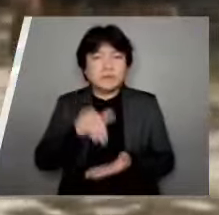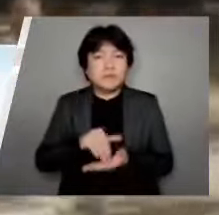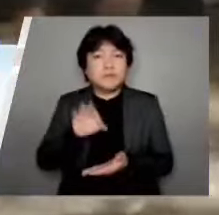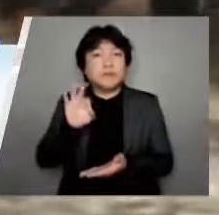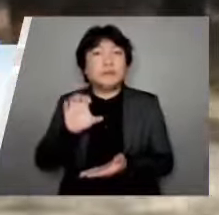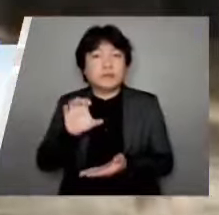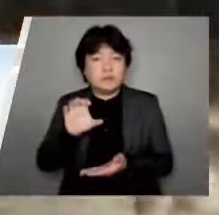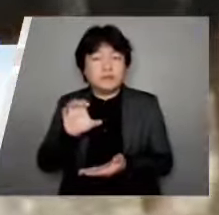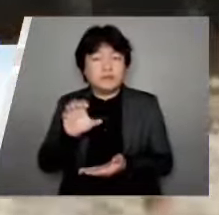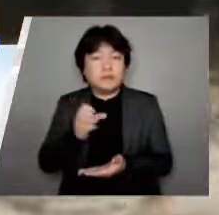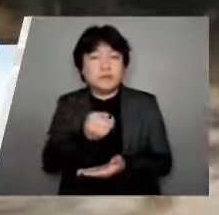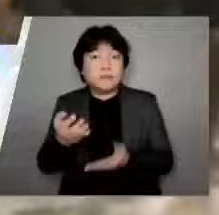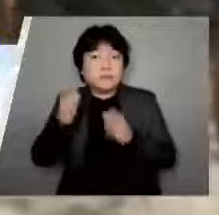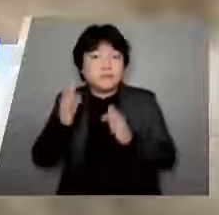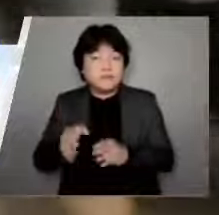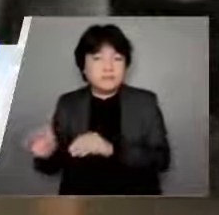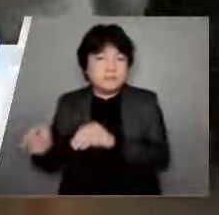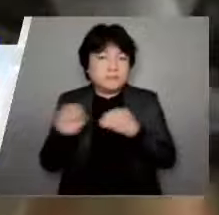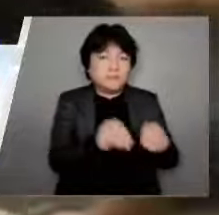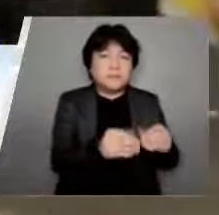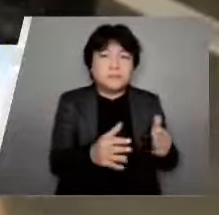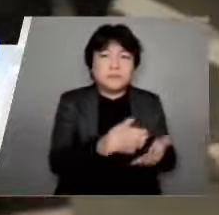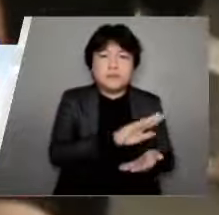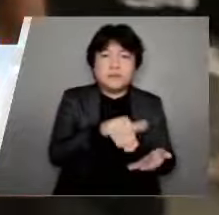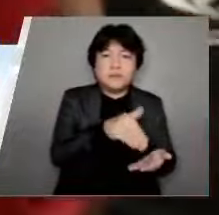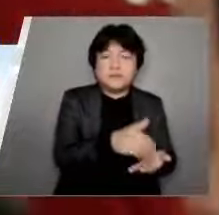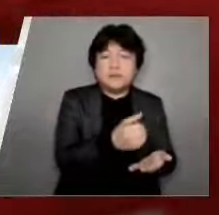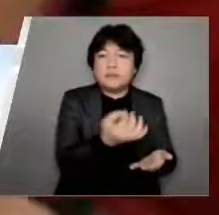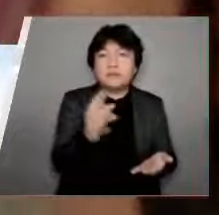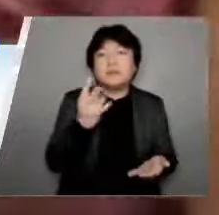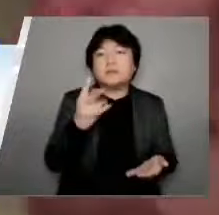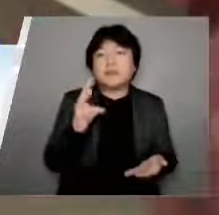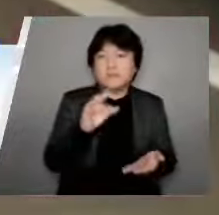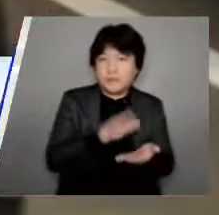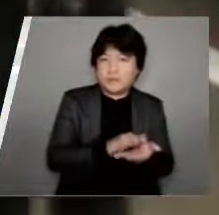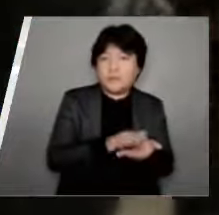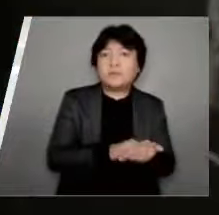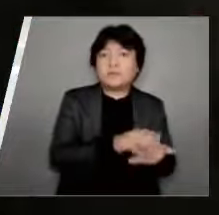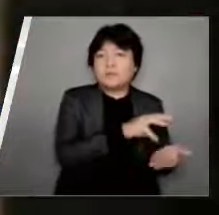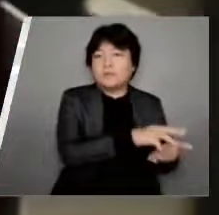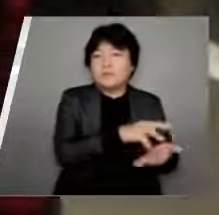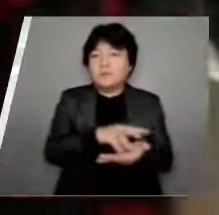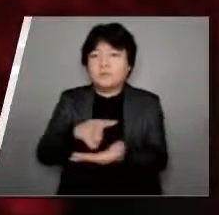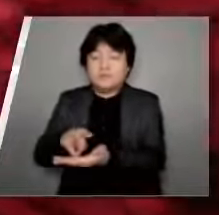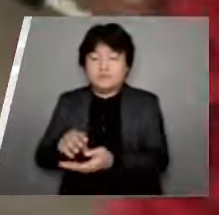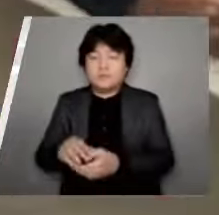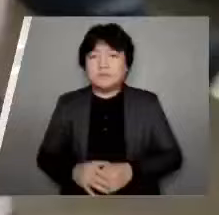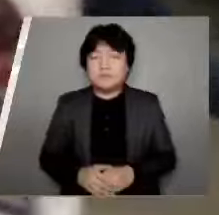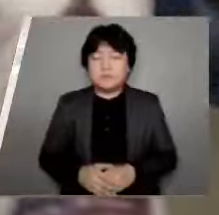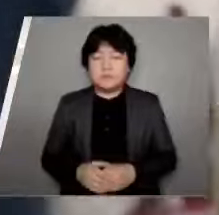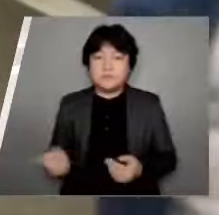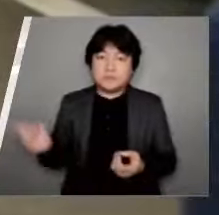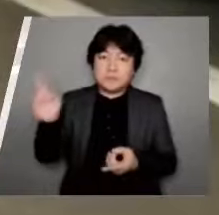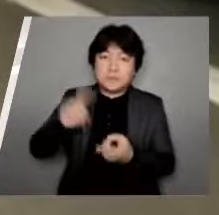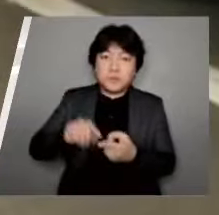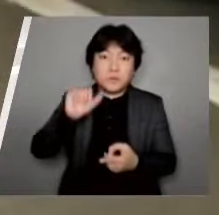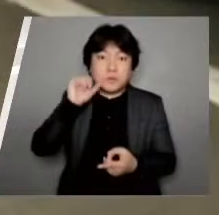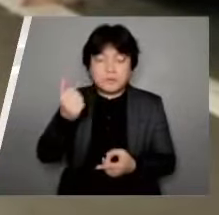evacuees sa 17 schools. So hanggang tomorrow, mag-o-observe tayo